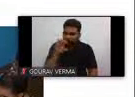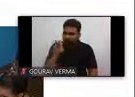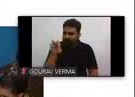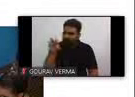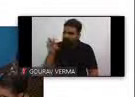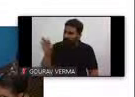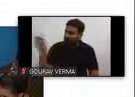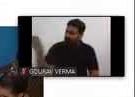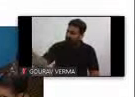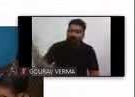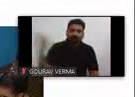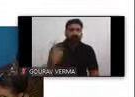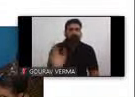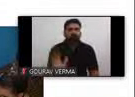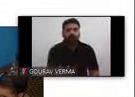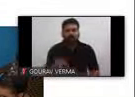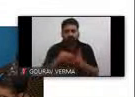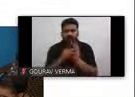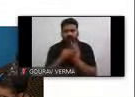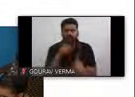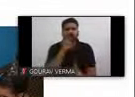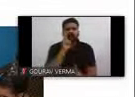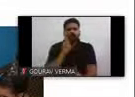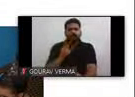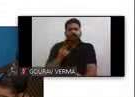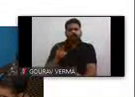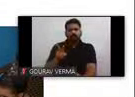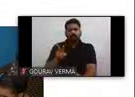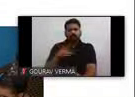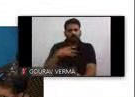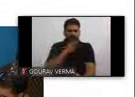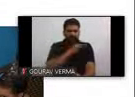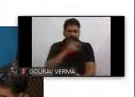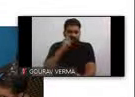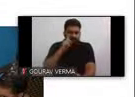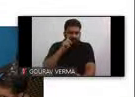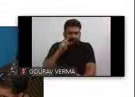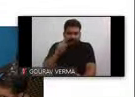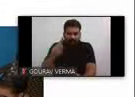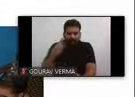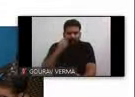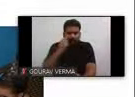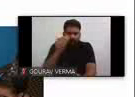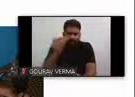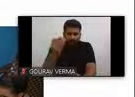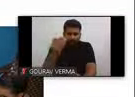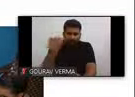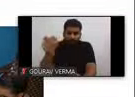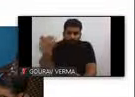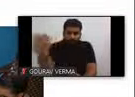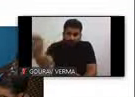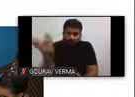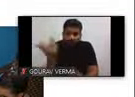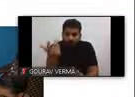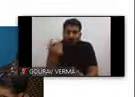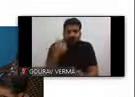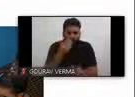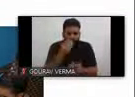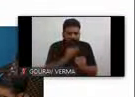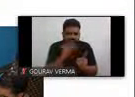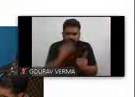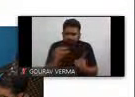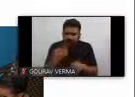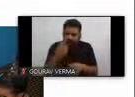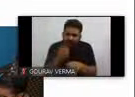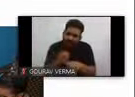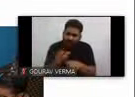देख रहे. सो यू विल बी एबल टू असेस कि कहां तक बच्चा देख सकते हैं ये मूविंग ऑब्जेक्ट, वेदर इट इज वेरी क्लोज बाय और इफ इट